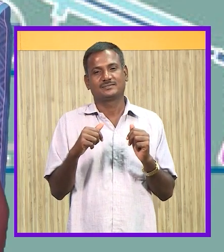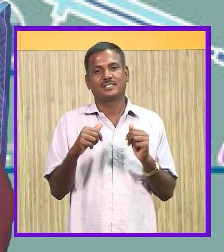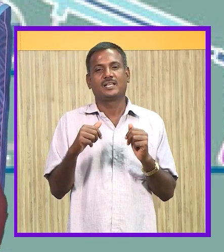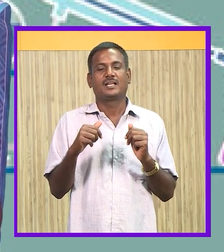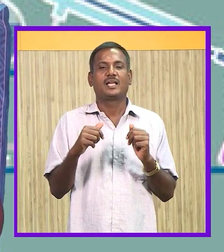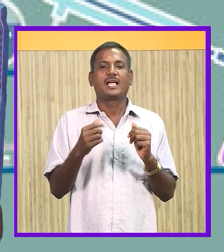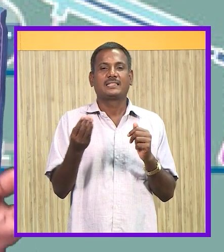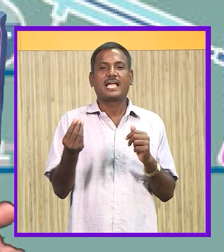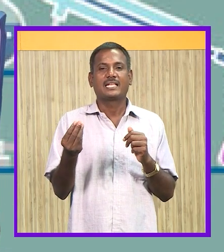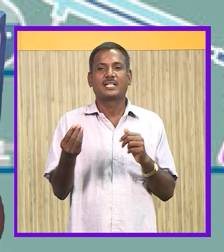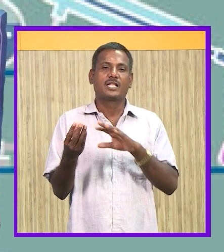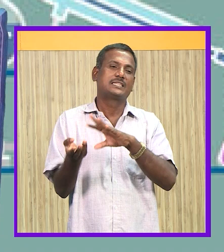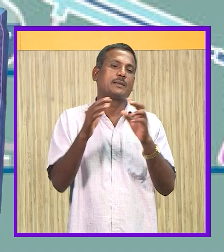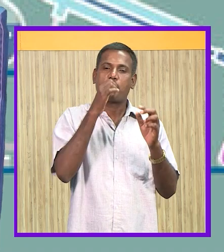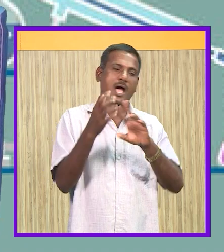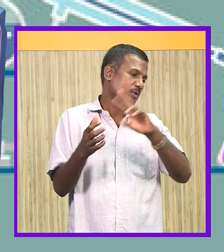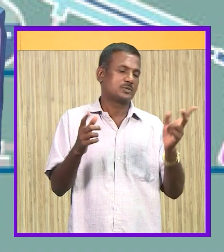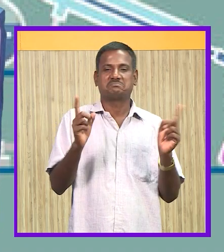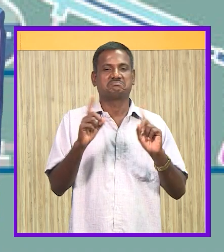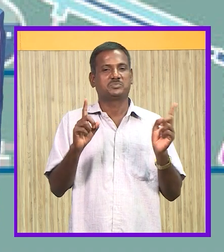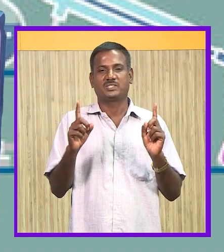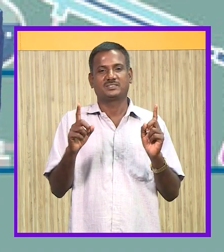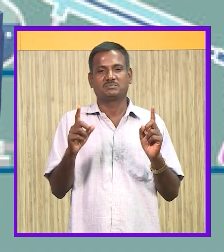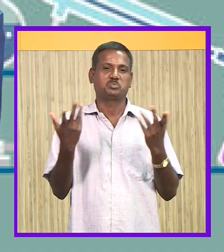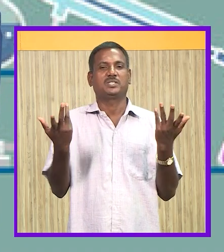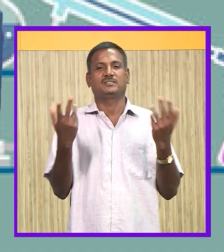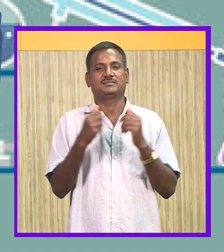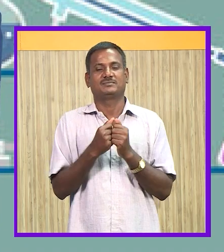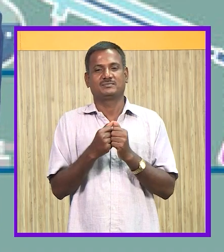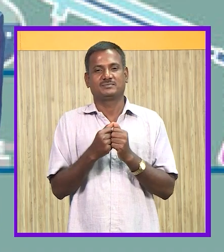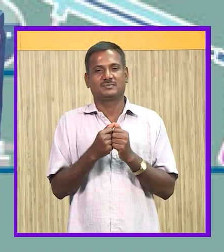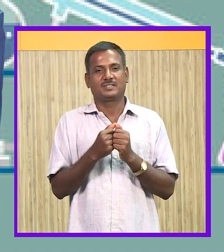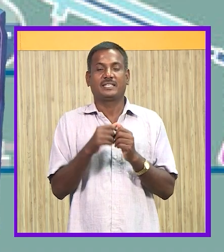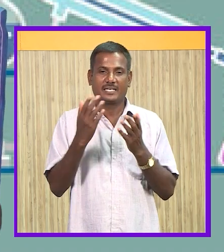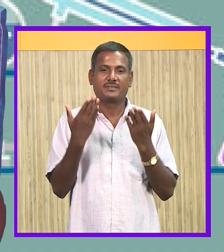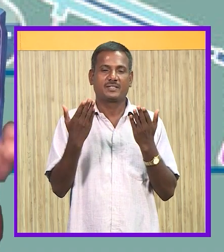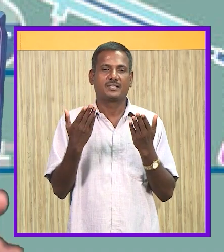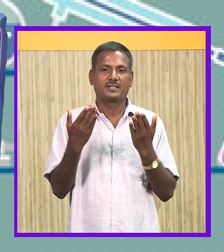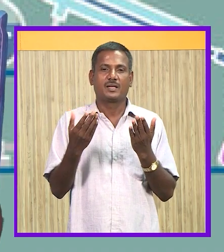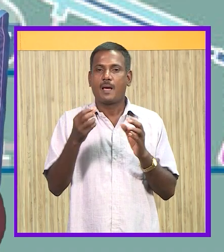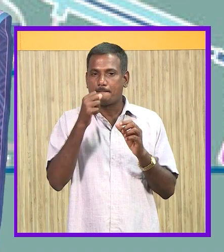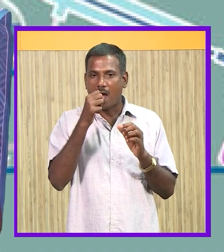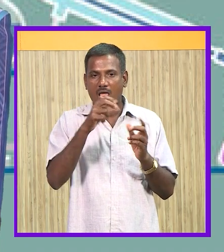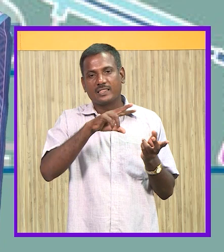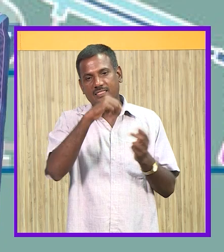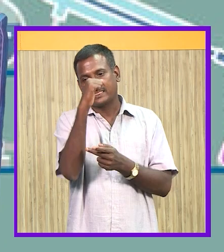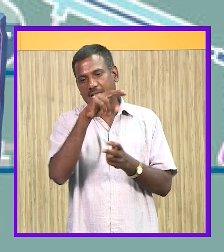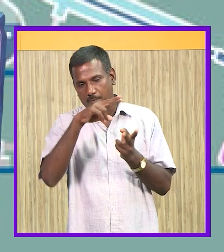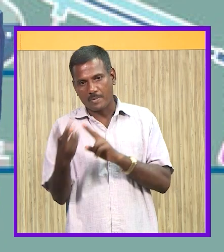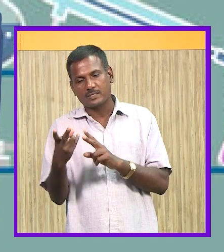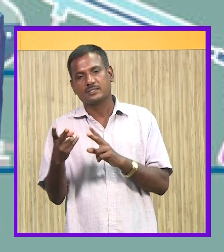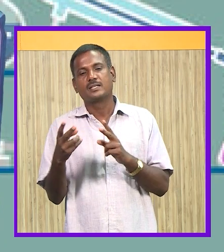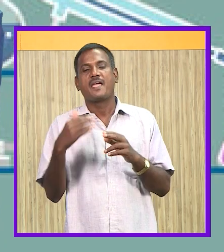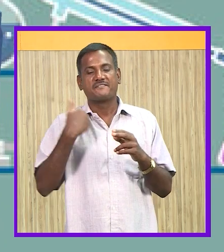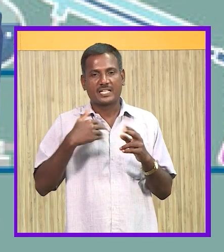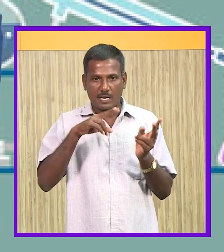இங்க தயிர்ல இருந்து நம்ம திருப்பியும் பால் கொண்டு வர முடியுமா? முடியாது இல்லையா. எனவே இந்த பால் தயிராக கூடிய ஒரு